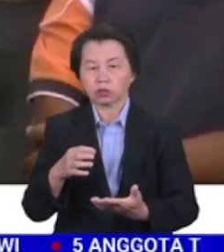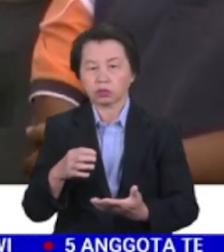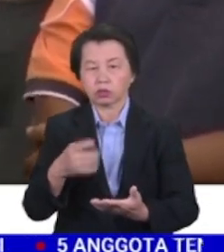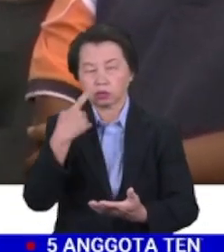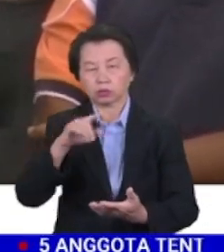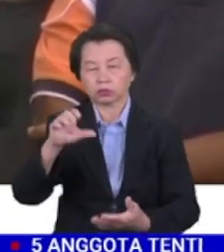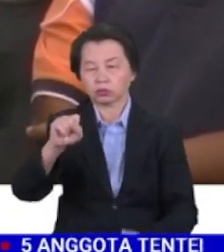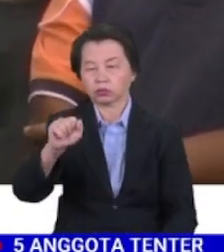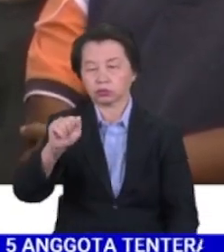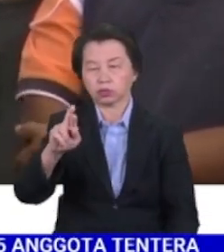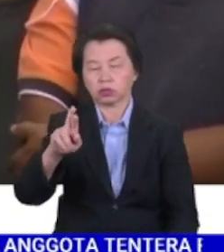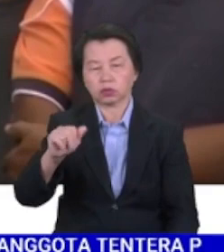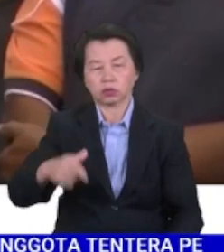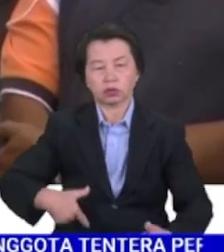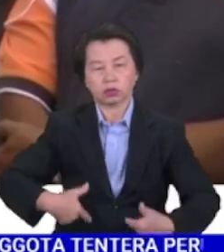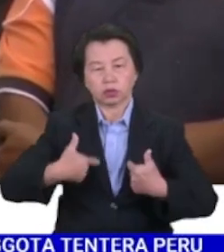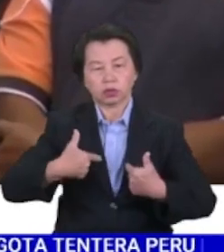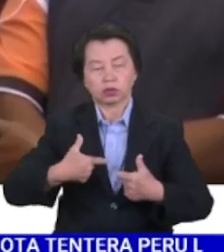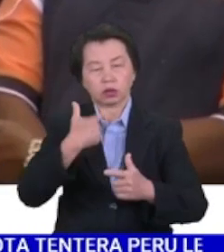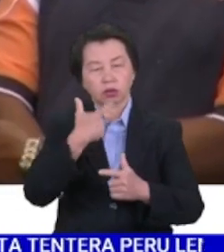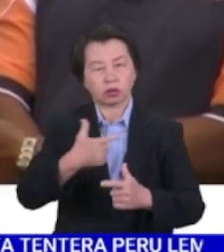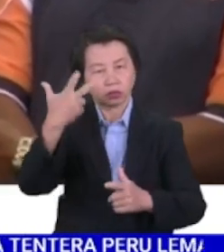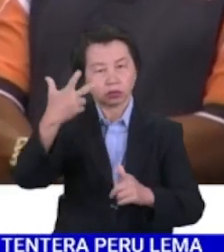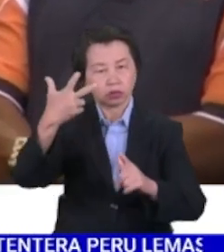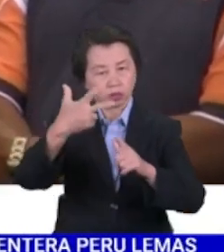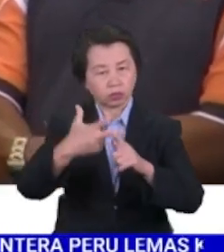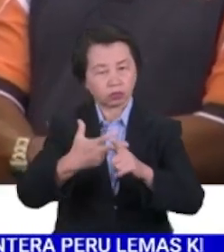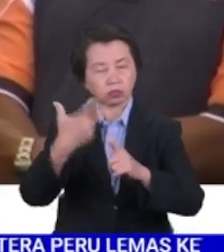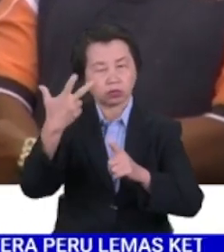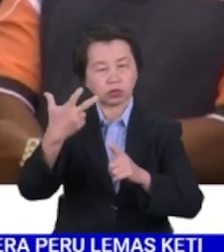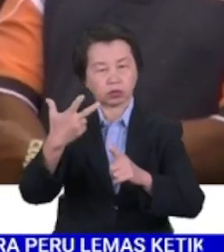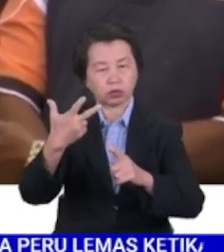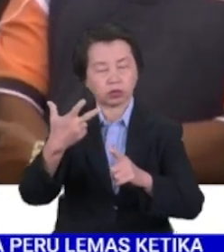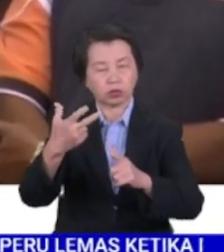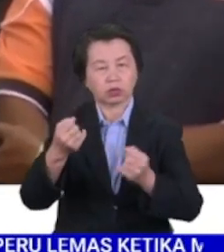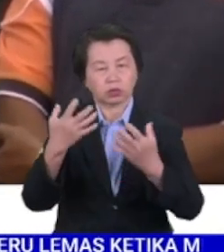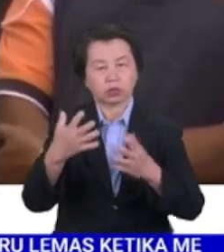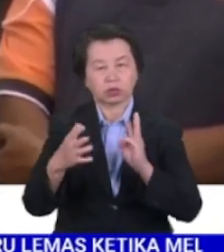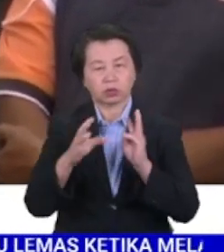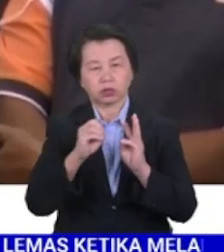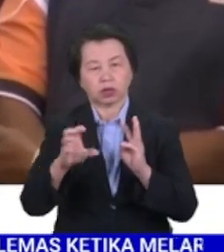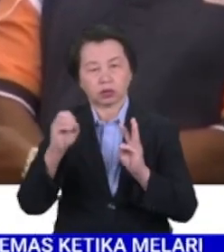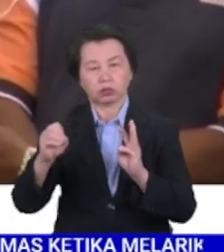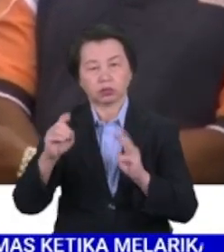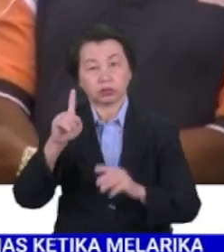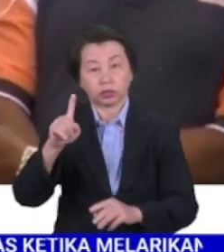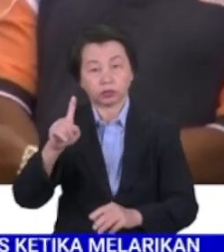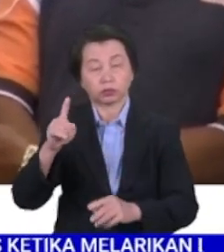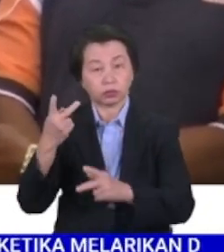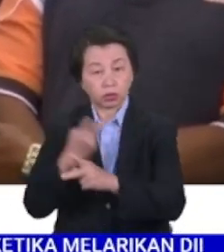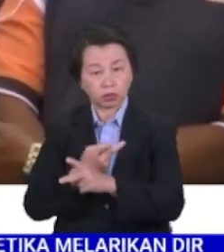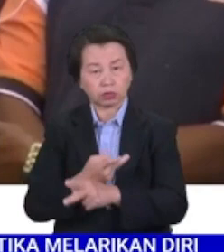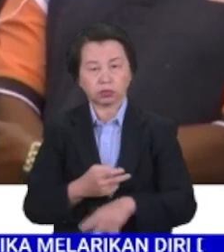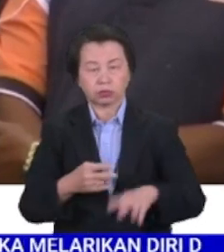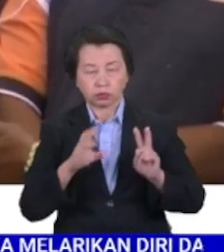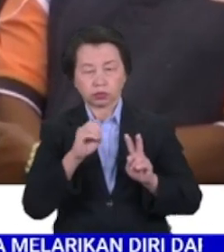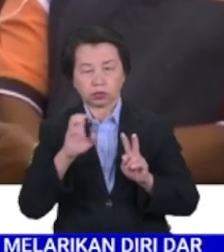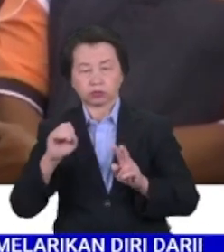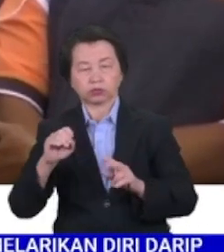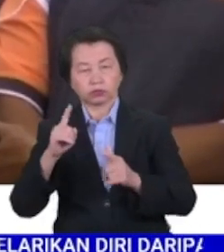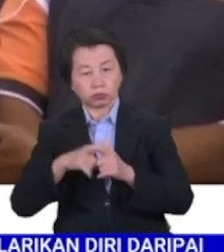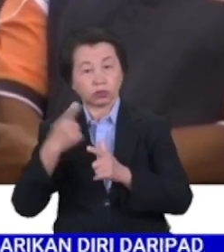persaraan hidup untuk pesawah selama 3 bulan tu maknanya selama sebanyak 600 semusim 200 bulan